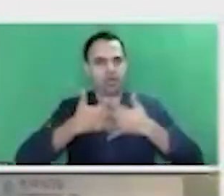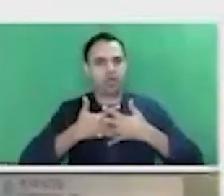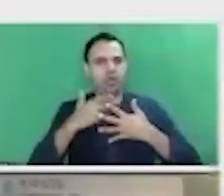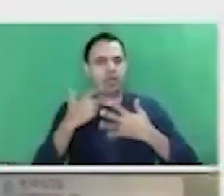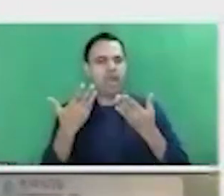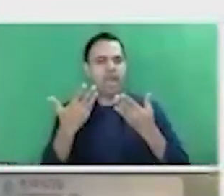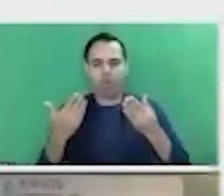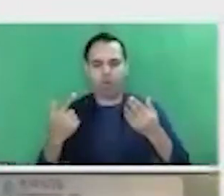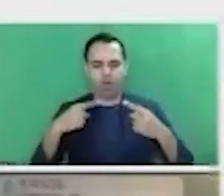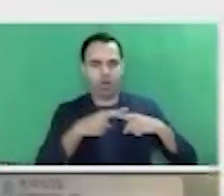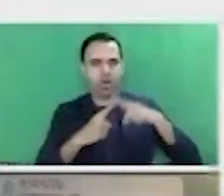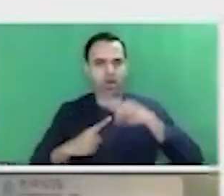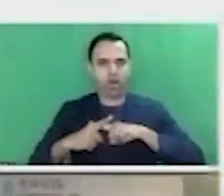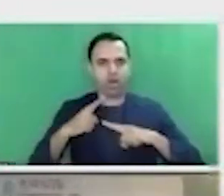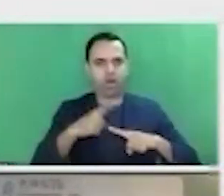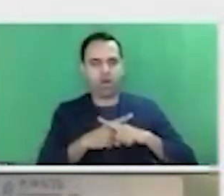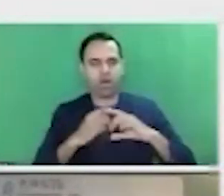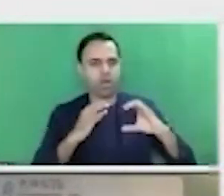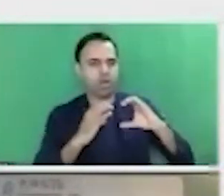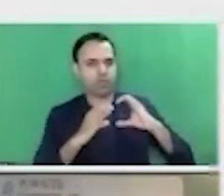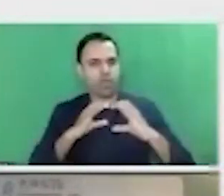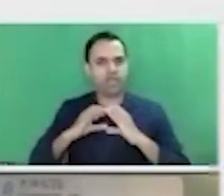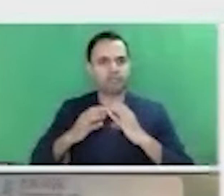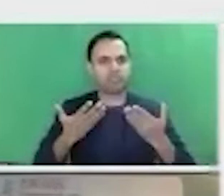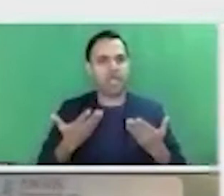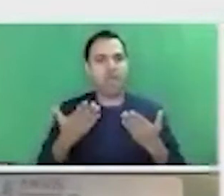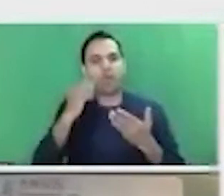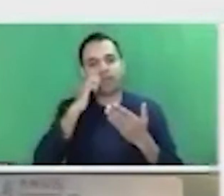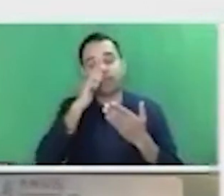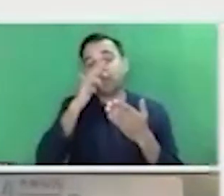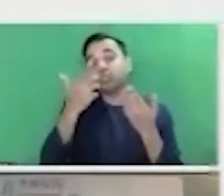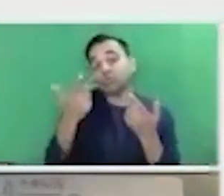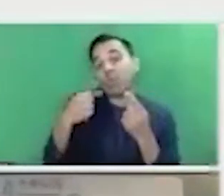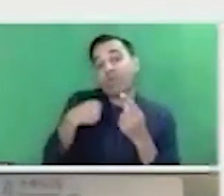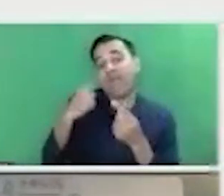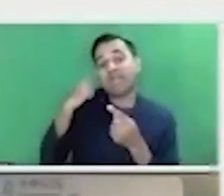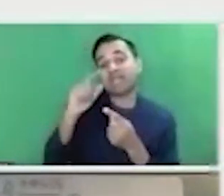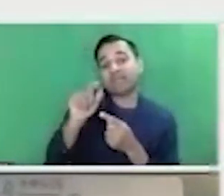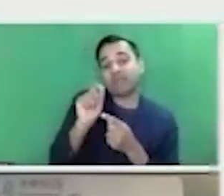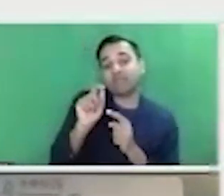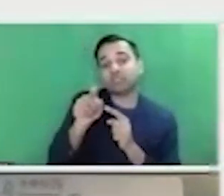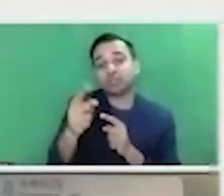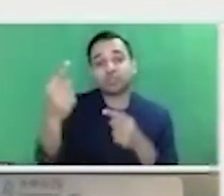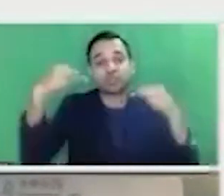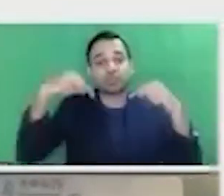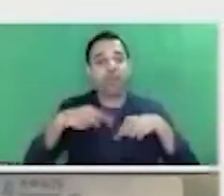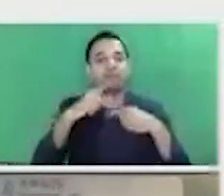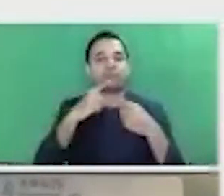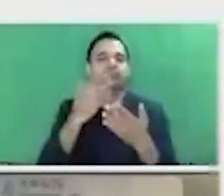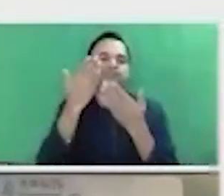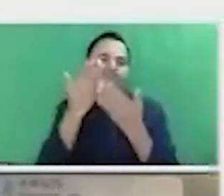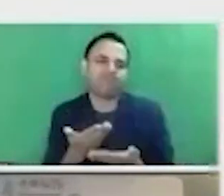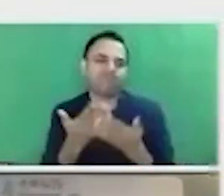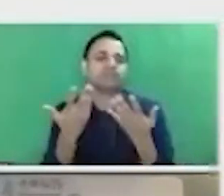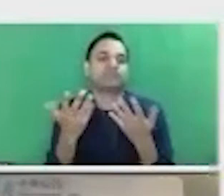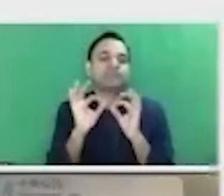شكرا جزيلا مايا، دعوني أشكركم على هذه الدعوة الكريمة للانضمام خاصة في هذا الموضوع المهم، وأريد أن